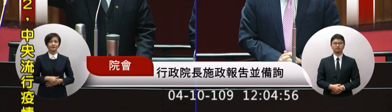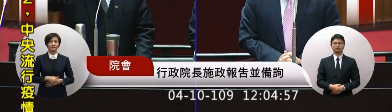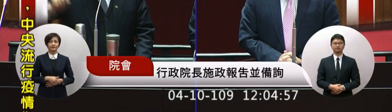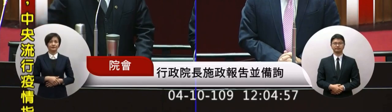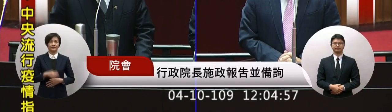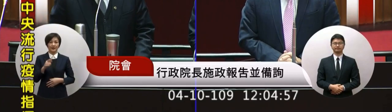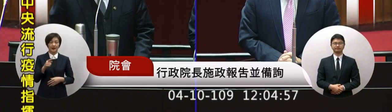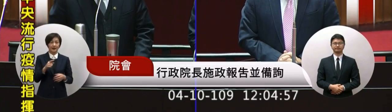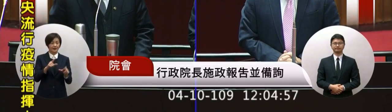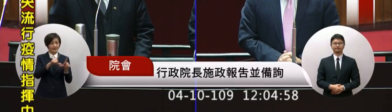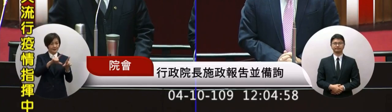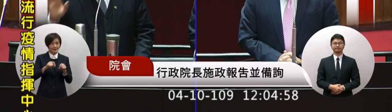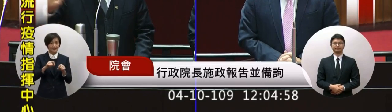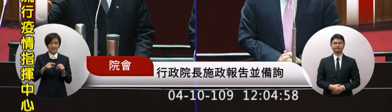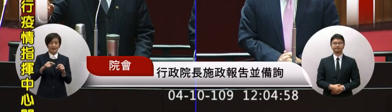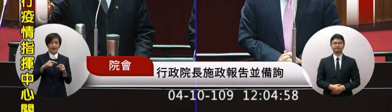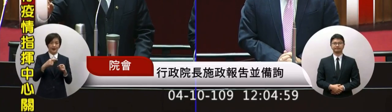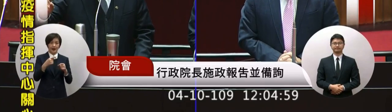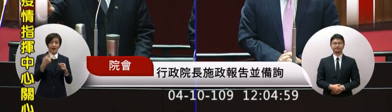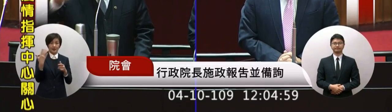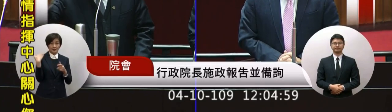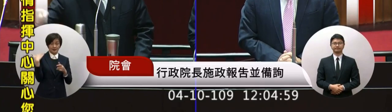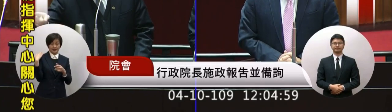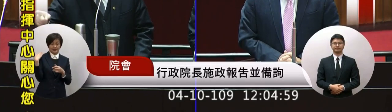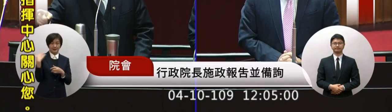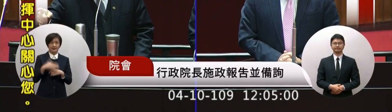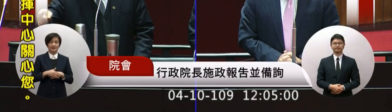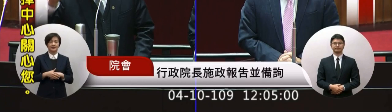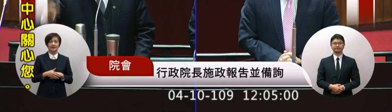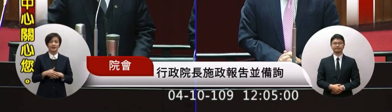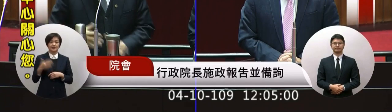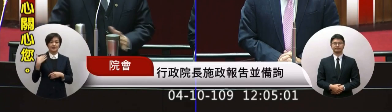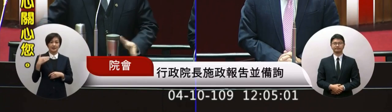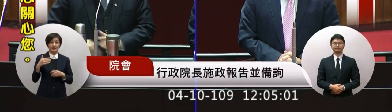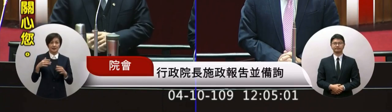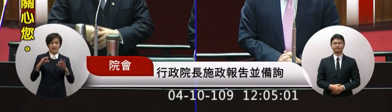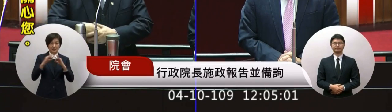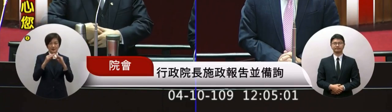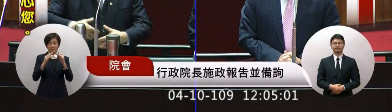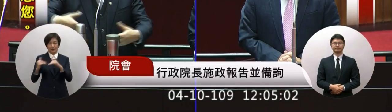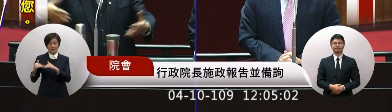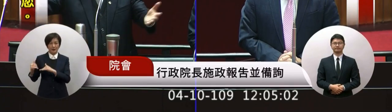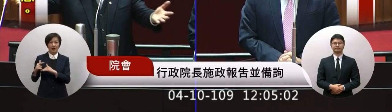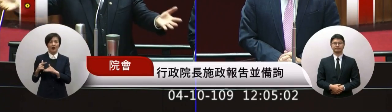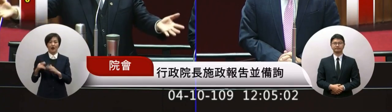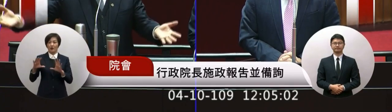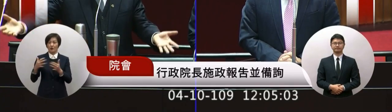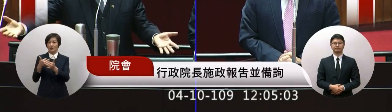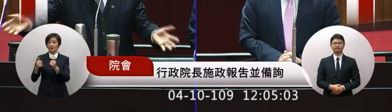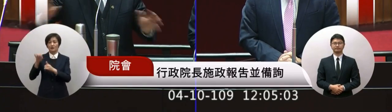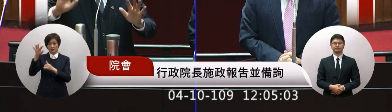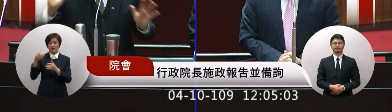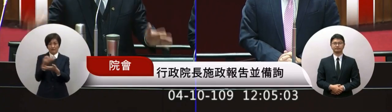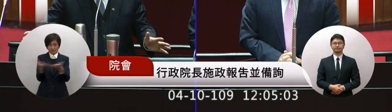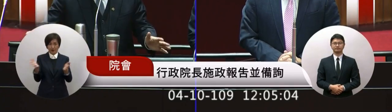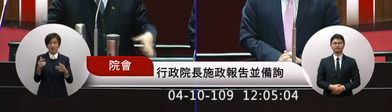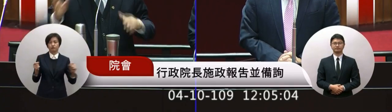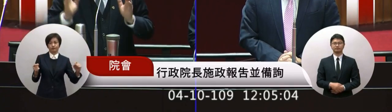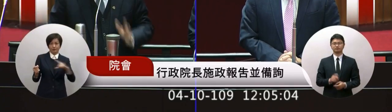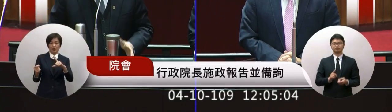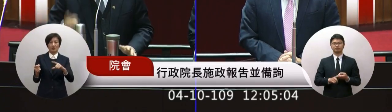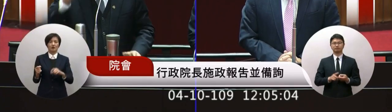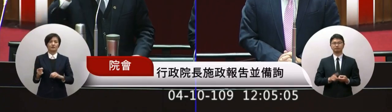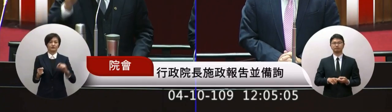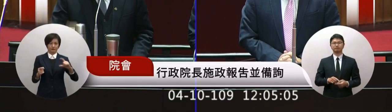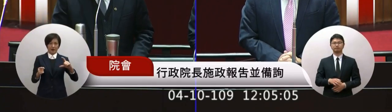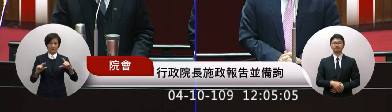年这个金融海啸国民党发现金比他还多， 谢谢。 但它是一种啊，通通有奖不分贫富，我